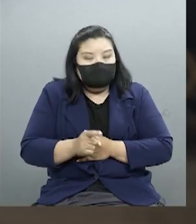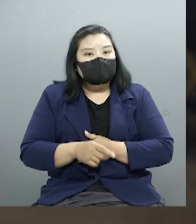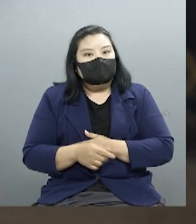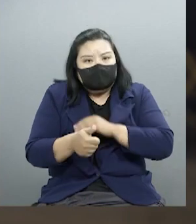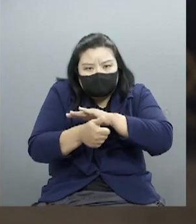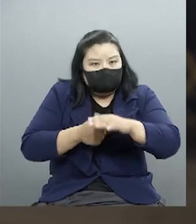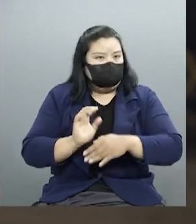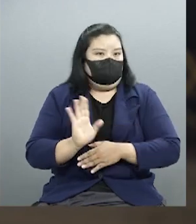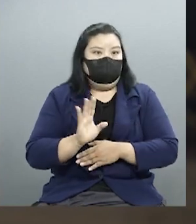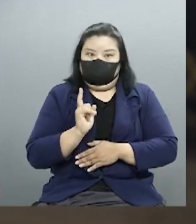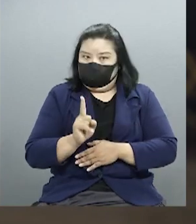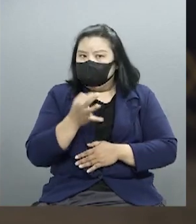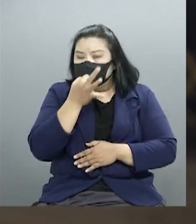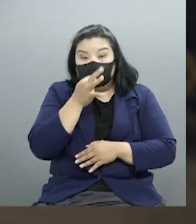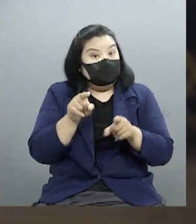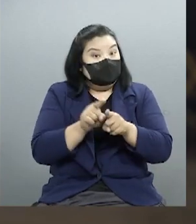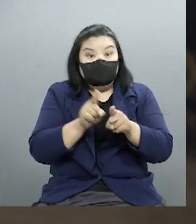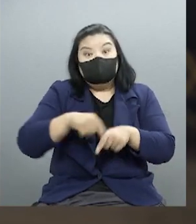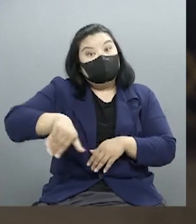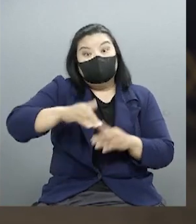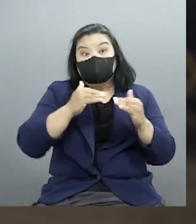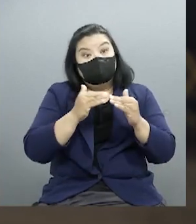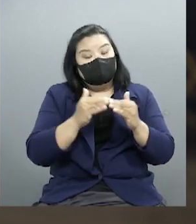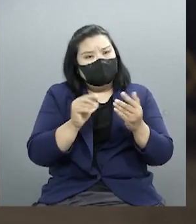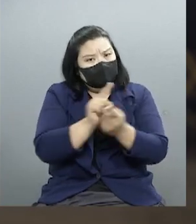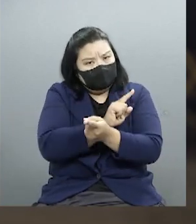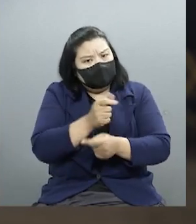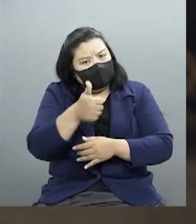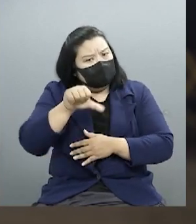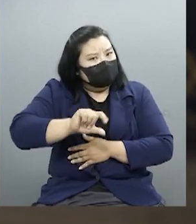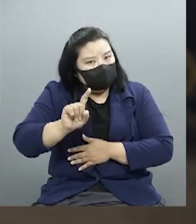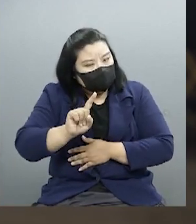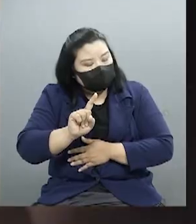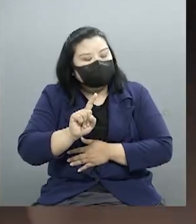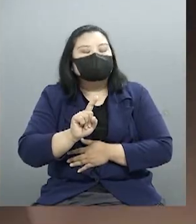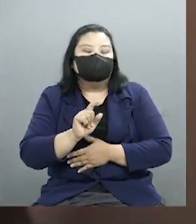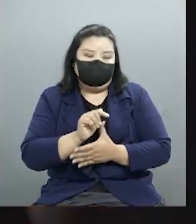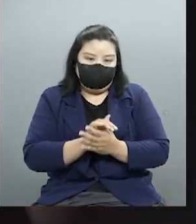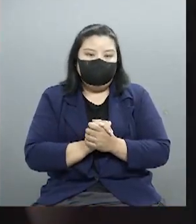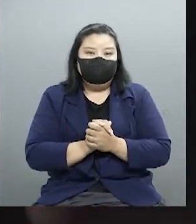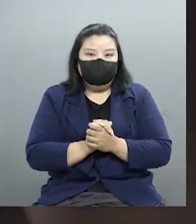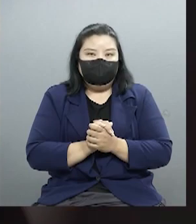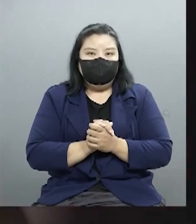ดินไม่ได้ซุกซ่อนใต้ดินแล้วมันจะเกิดผลดีผลเสียกับสังคมไทยยังไงแบบนี้ค่ะ